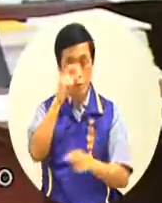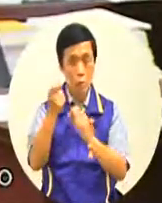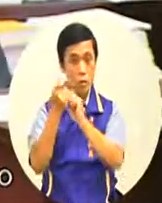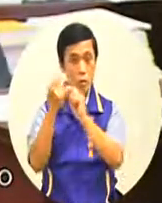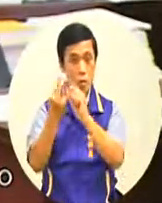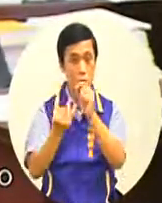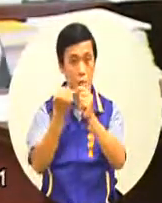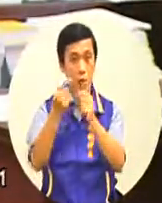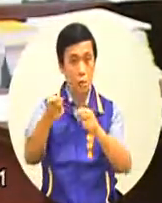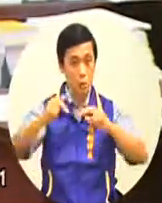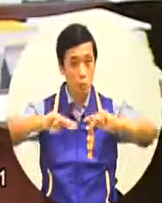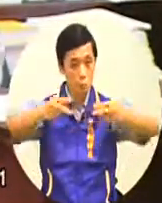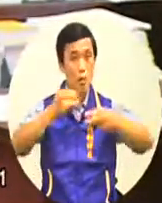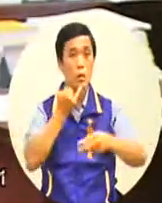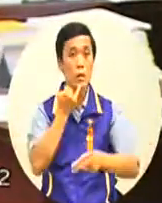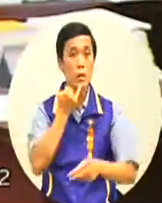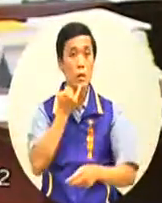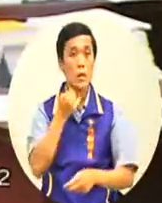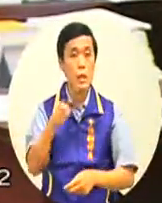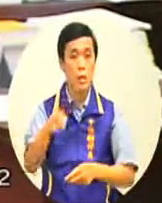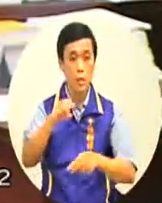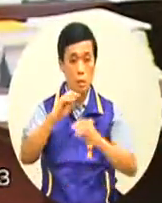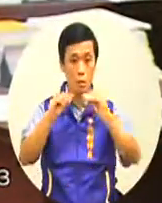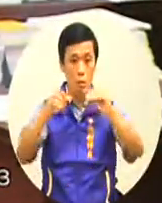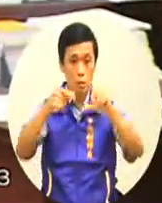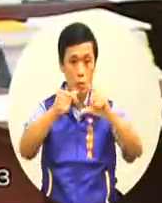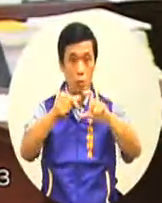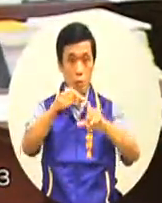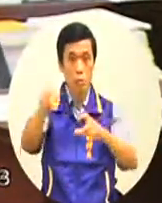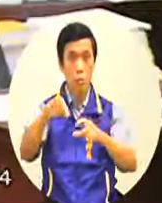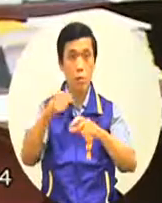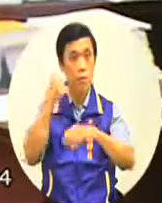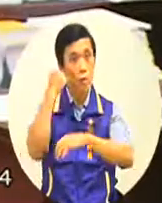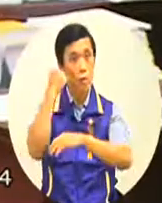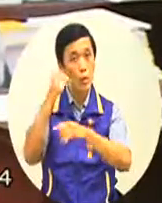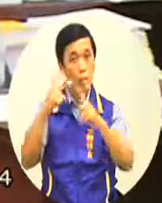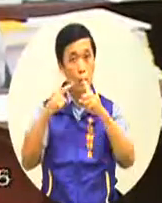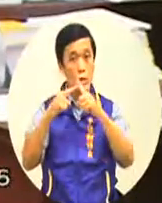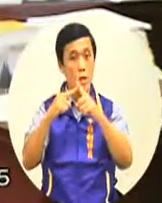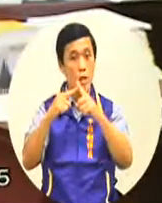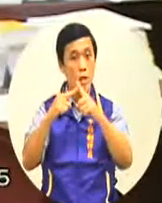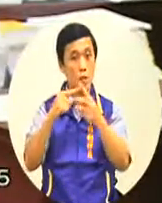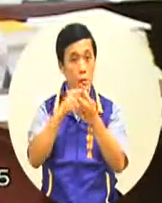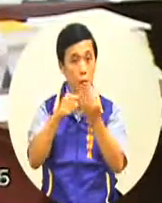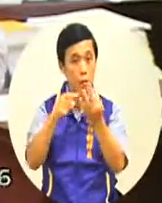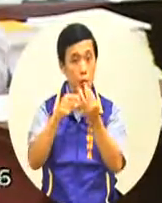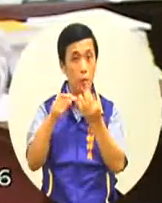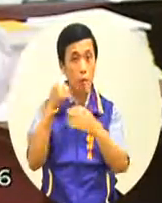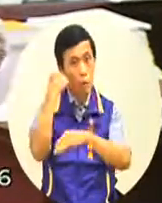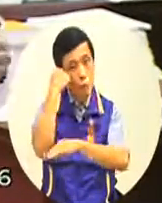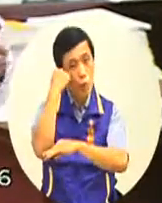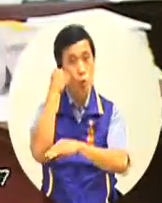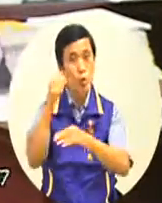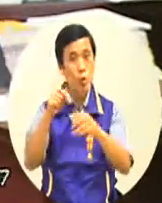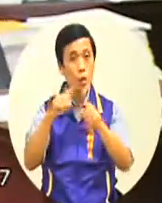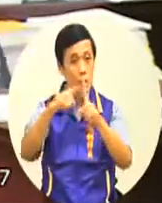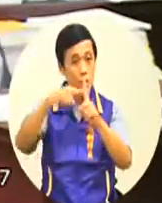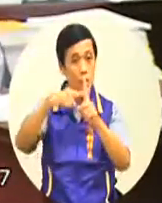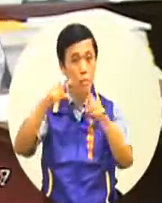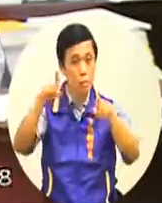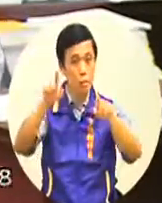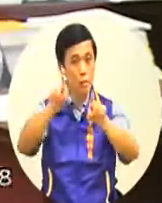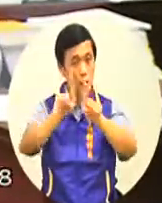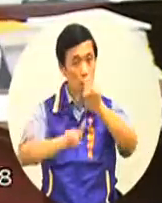鸟松地区它的人口的居住的层级真的是差很多啦，有